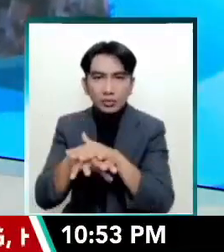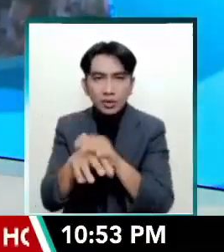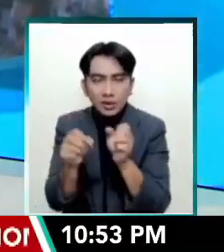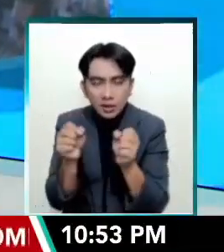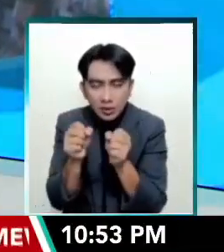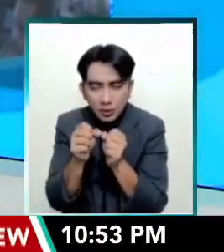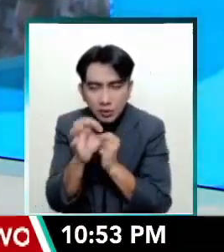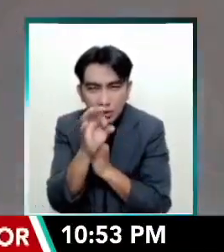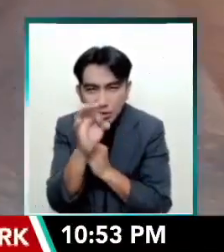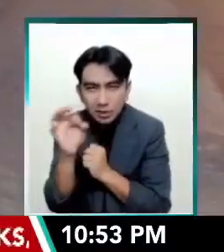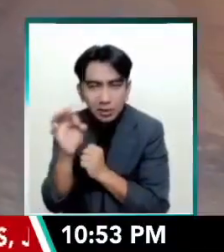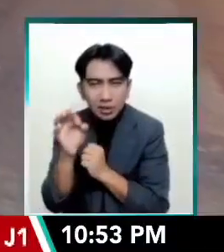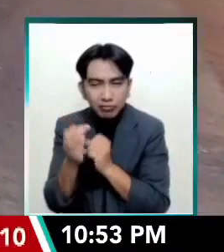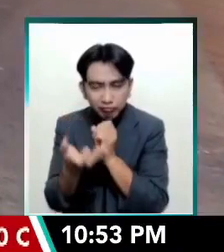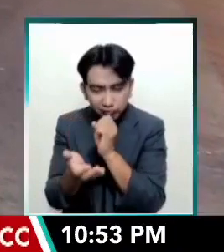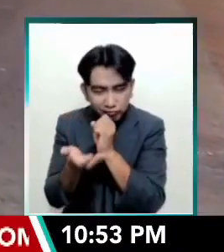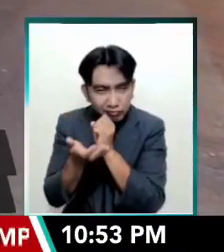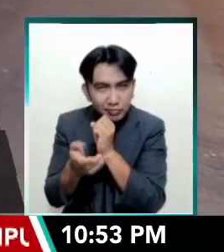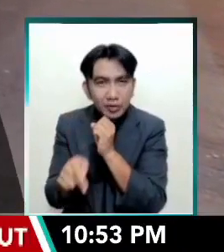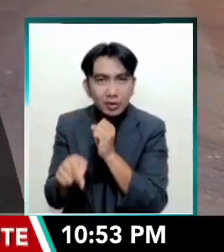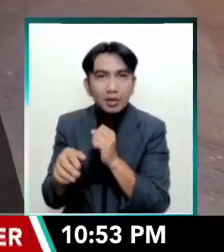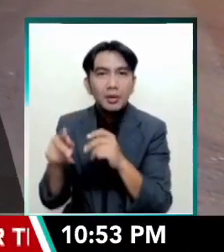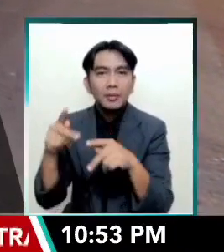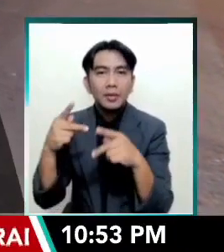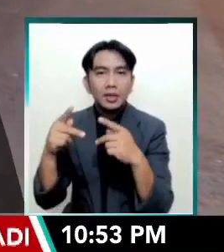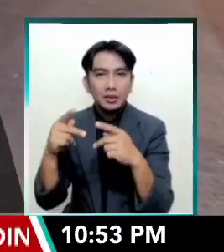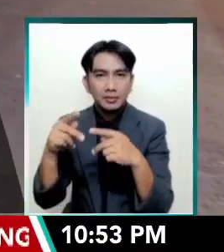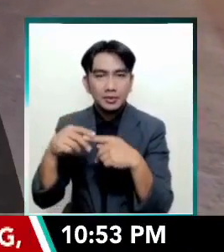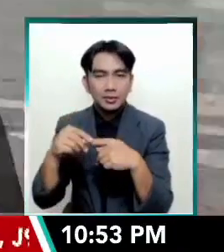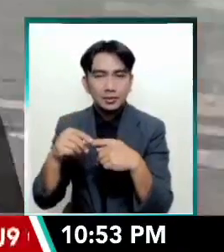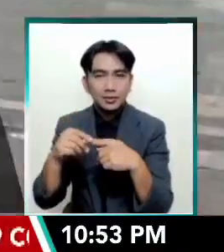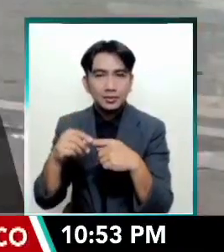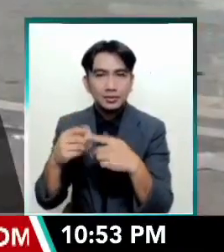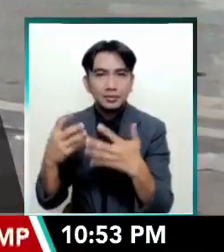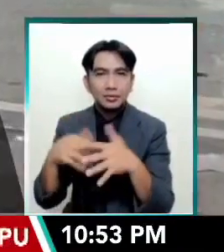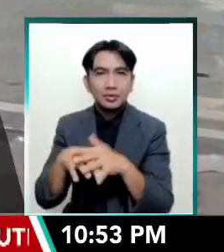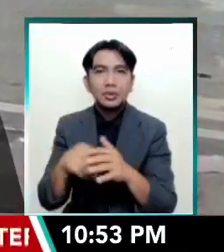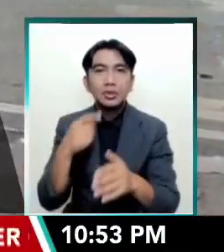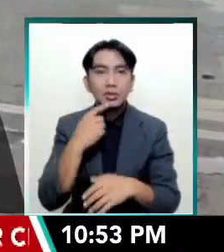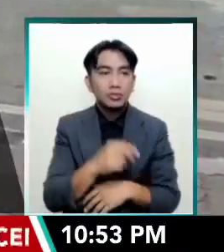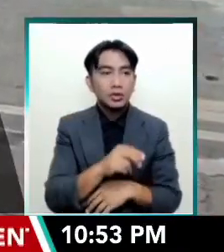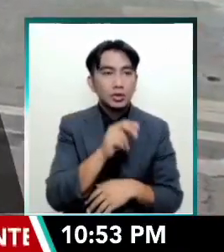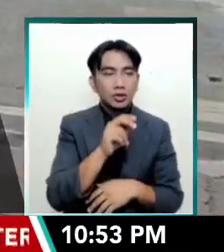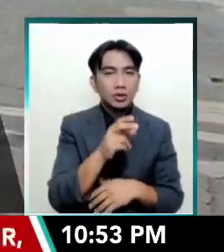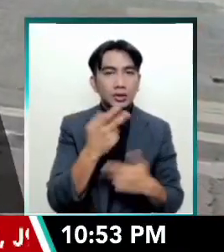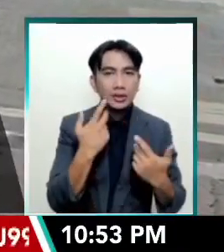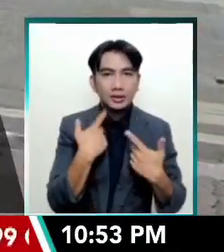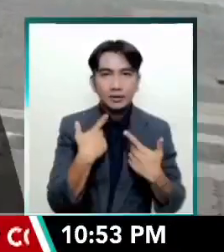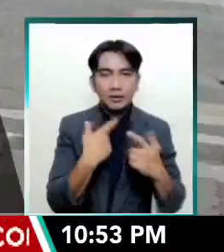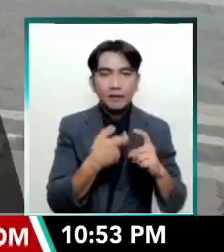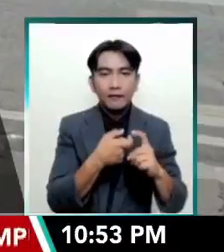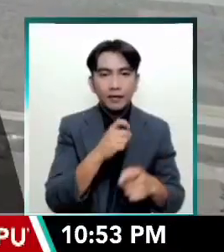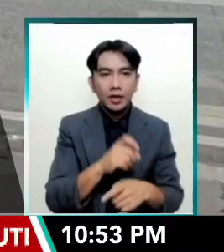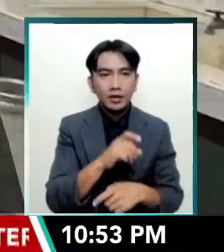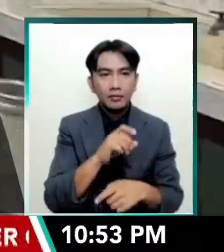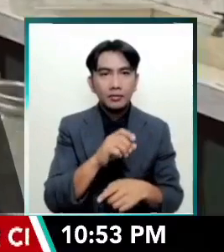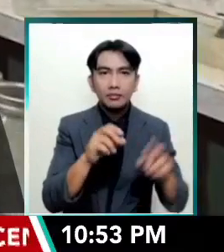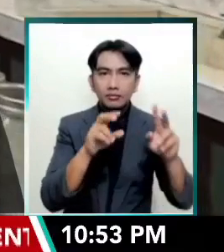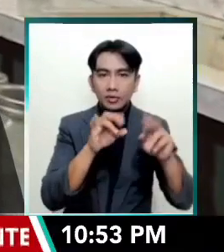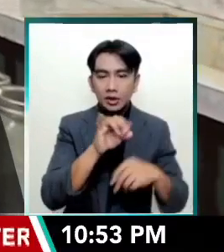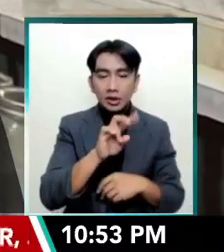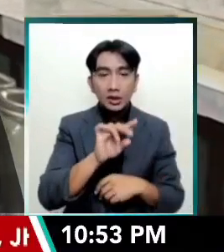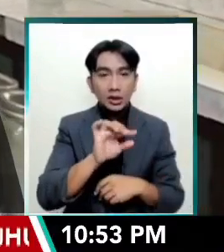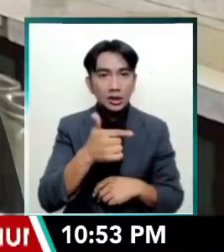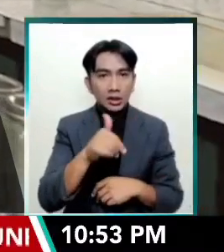dito. Base yan sa pananaliksik ng mga estudyante ng Mindanao State University, Iligan Institute of Technology. Gamit ang